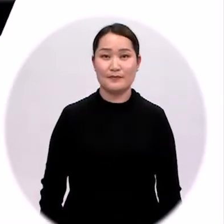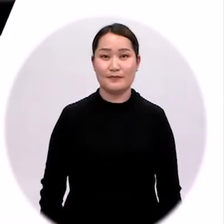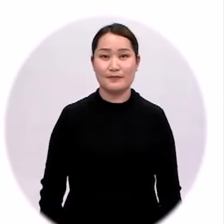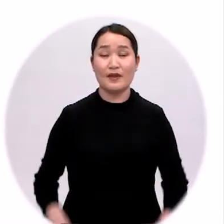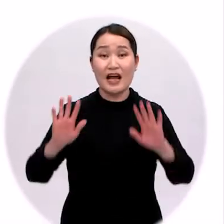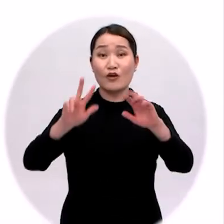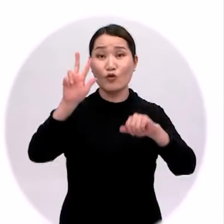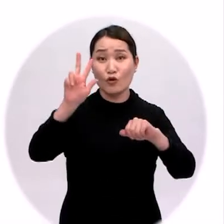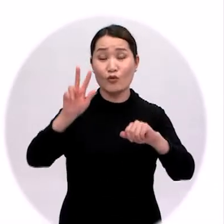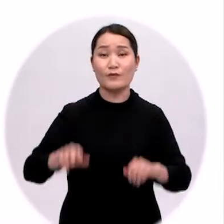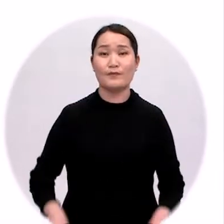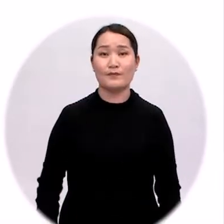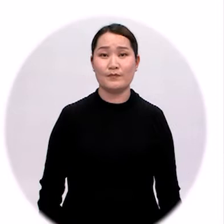тоо